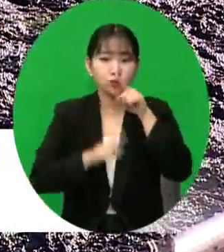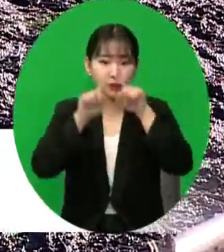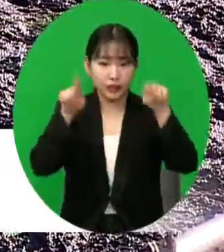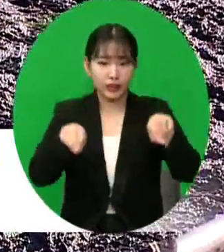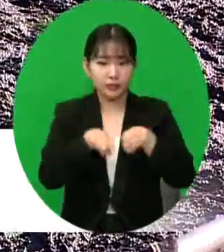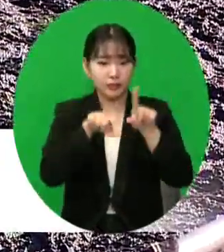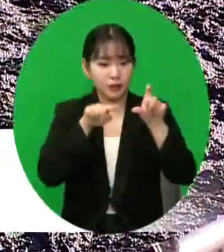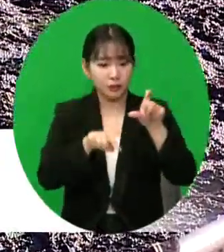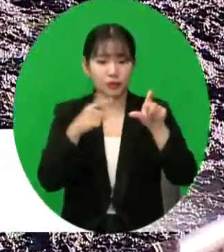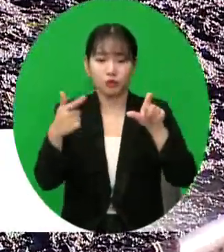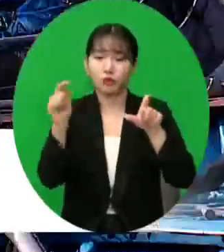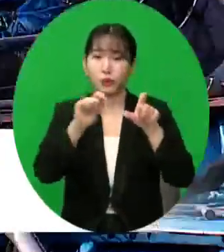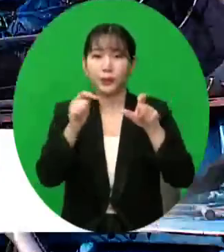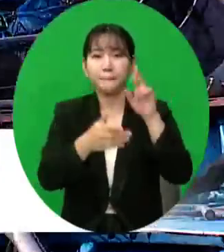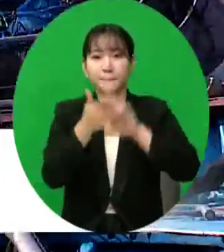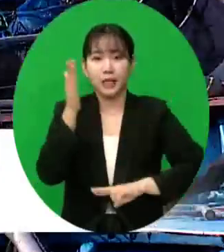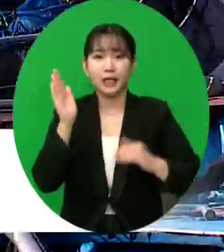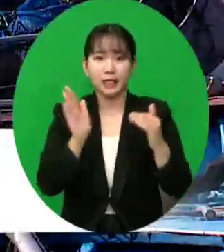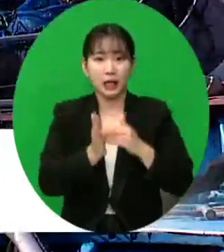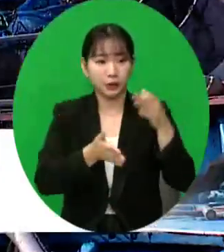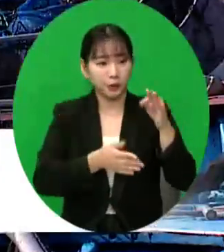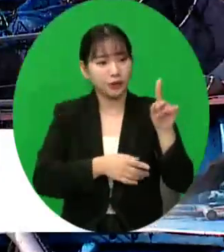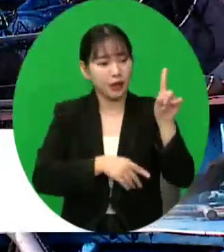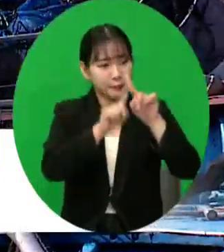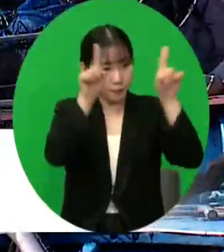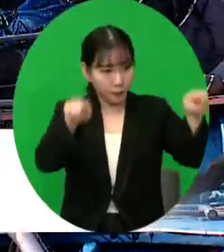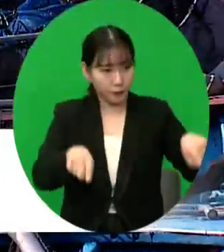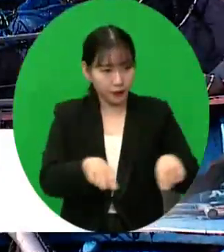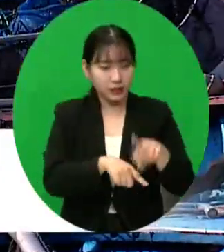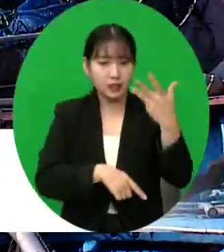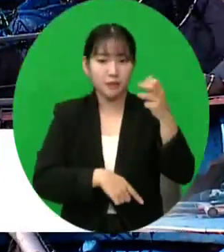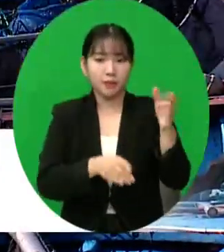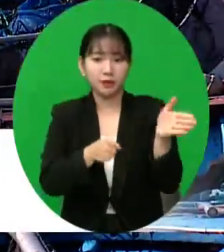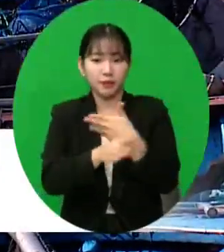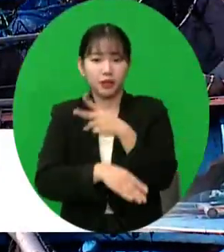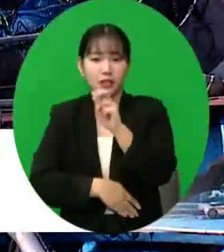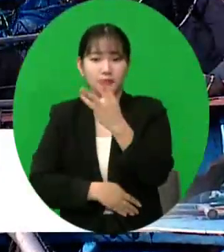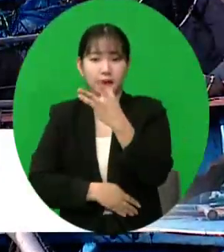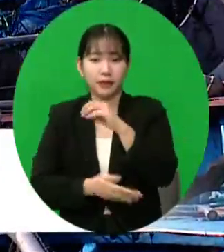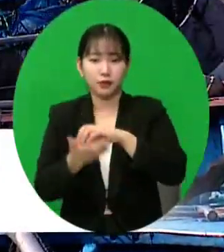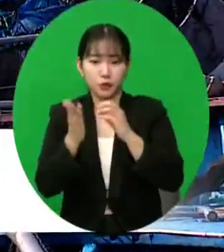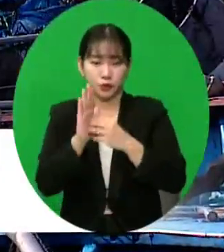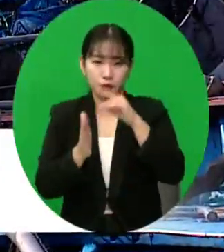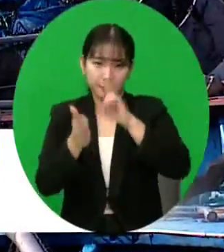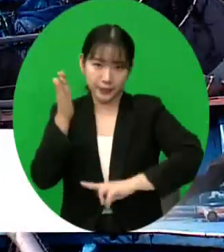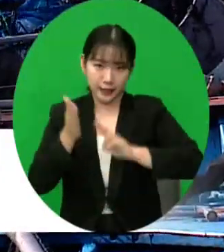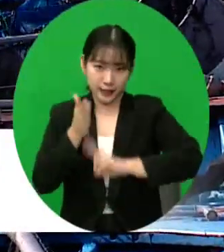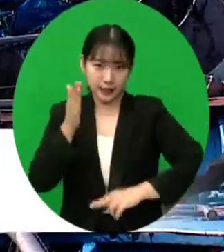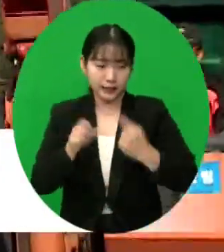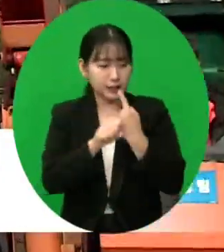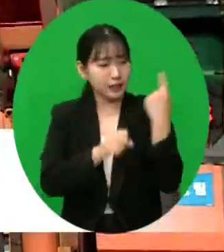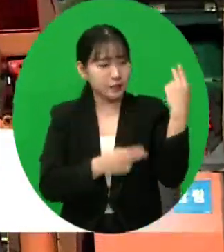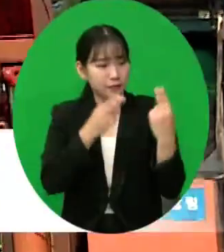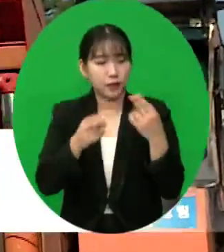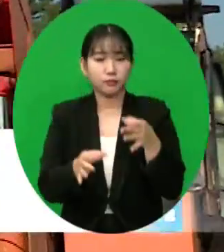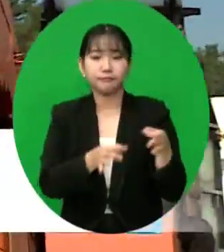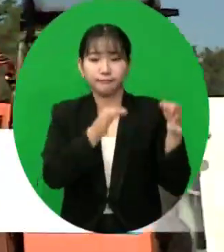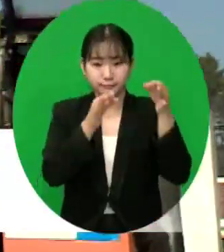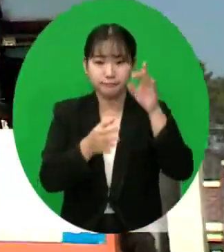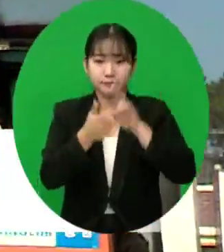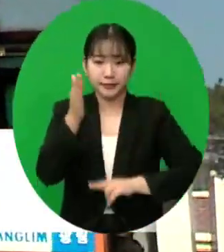핵김치 팔렸고 가격은 한 포대당 18만 원에서 28만 원 선에 거래돼 지난해보다 높은